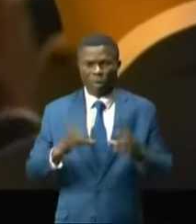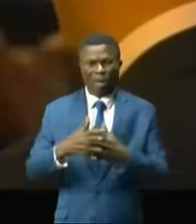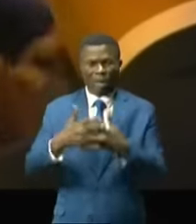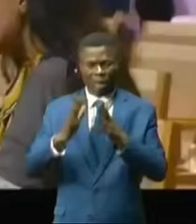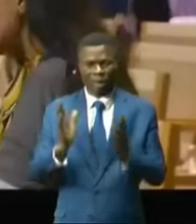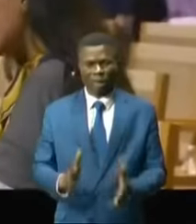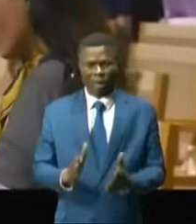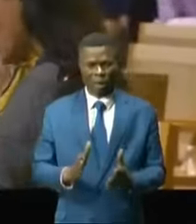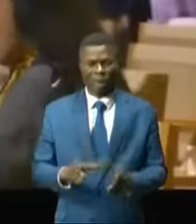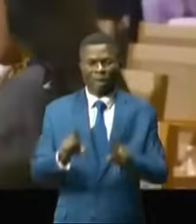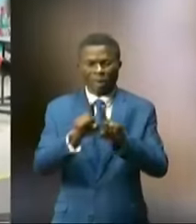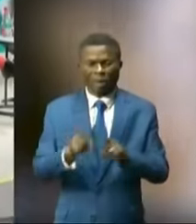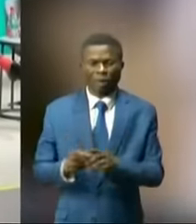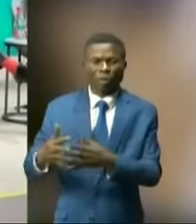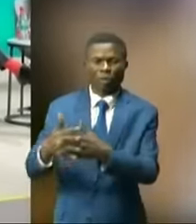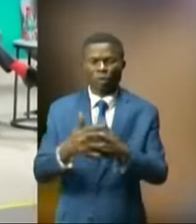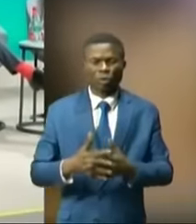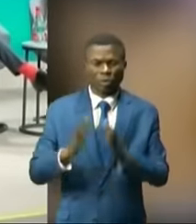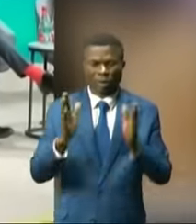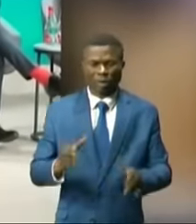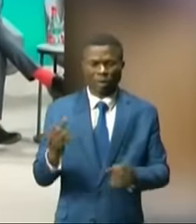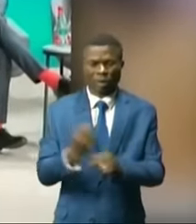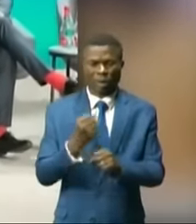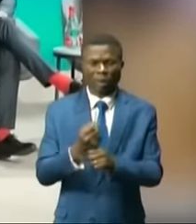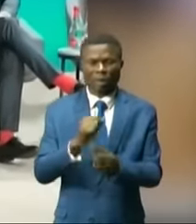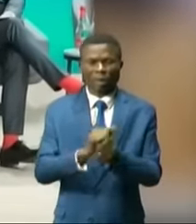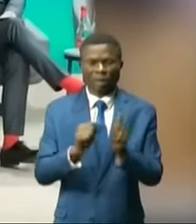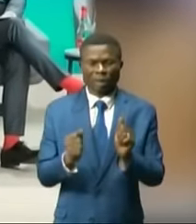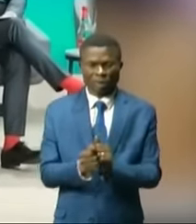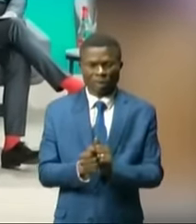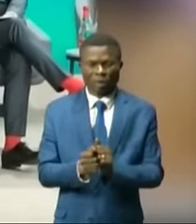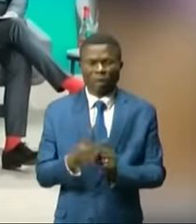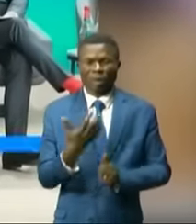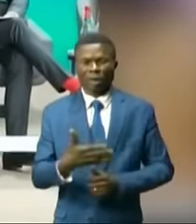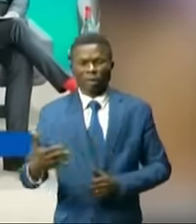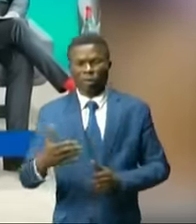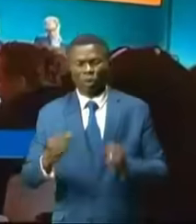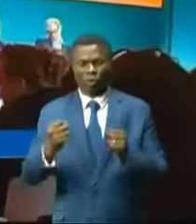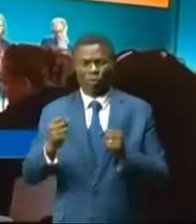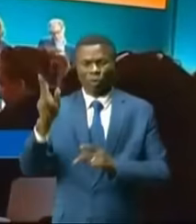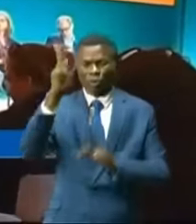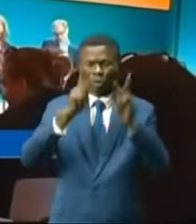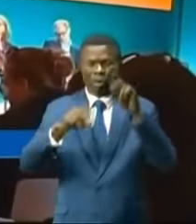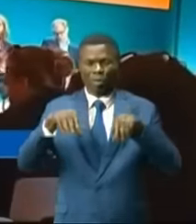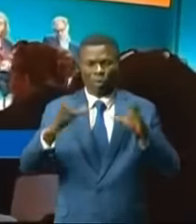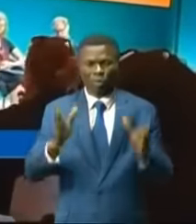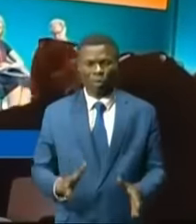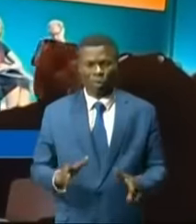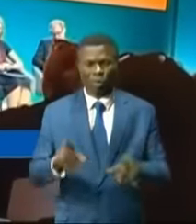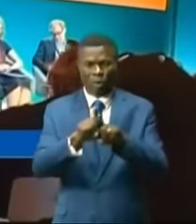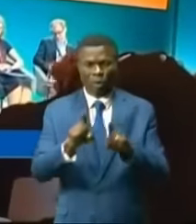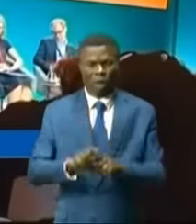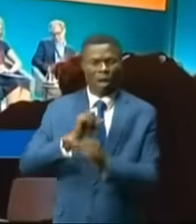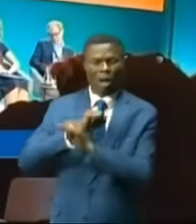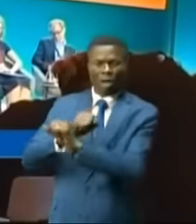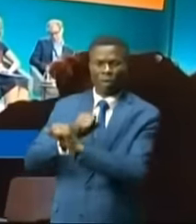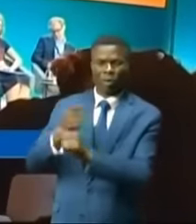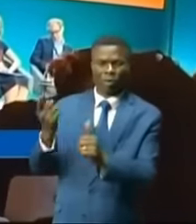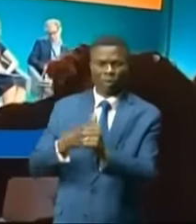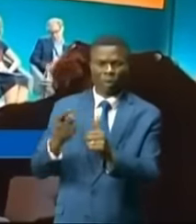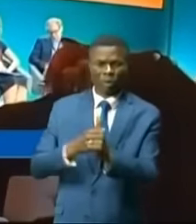y compris les États-Unis, pour investir dans le domaine de subsistance durable pour le peuple congolais, tout en préservant